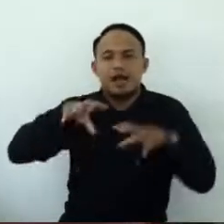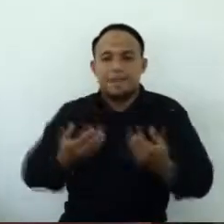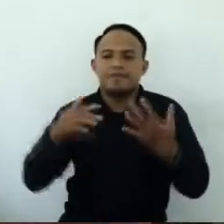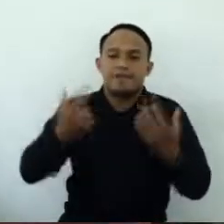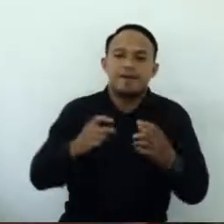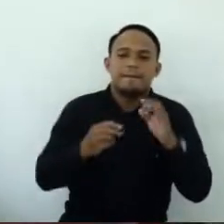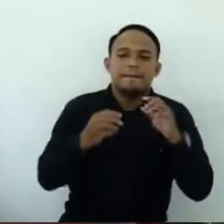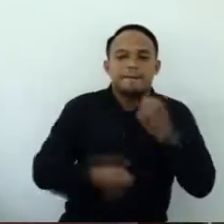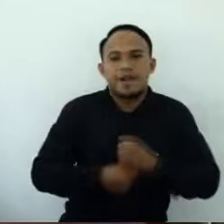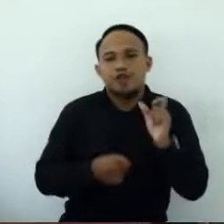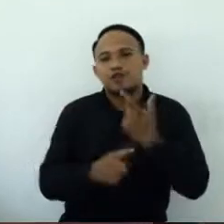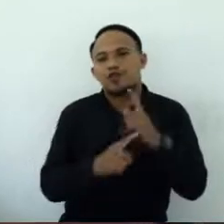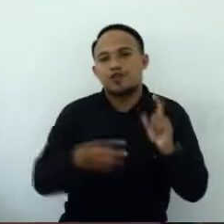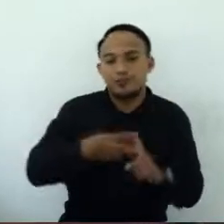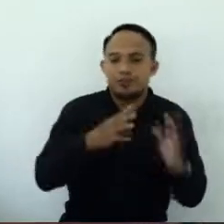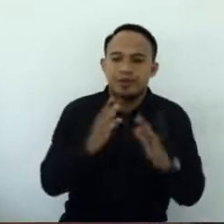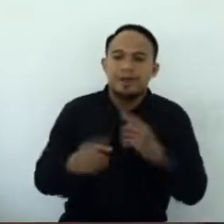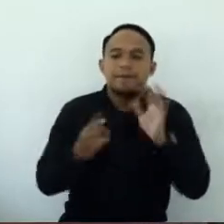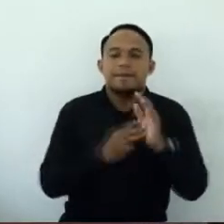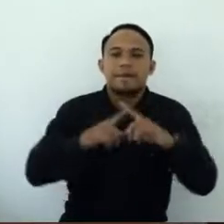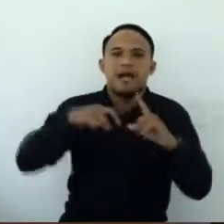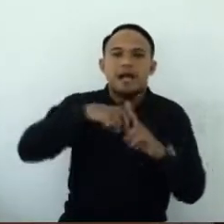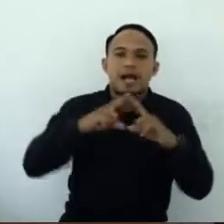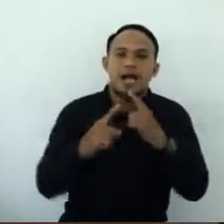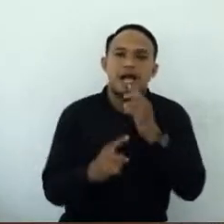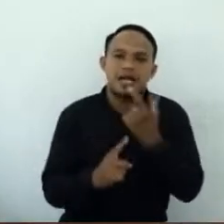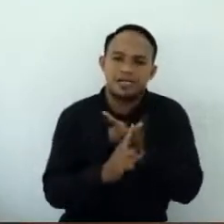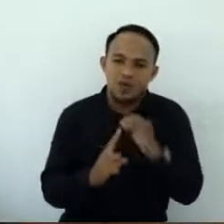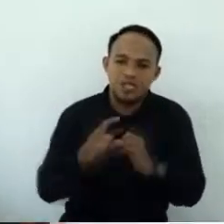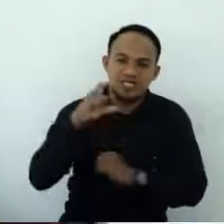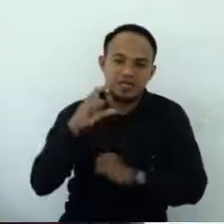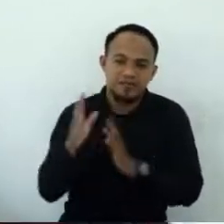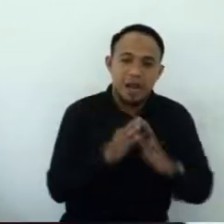Supardi anggota kelompok tani guyub makaryo